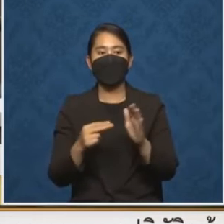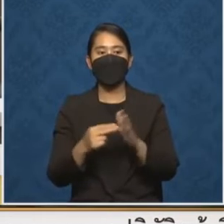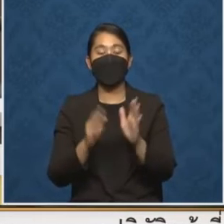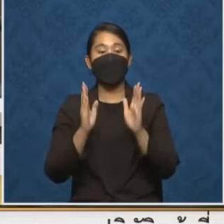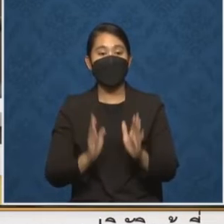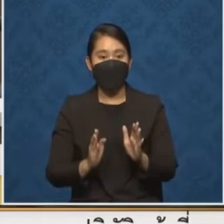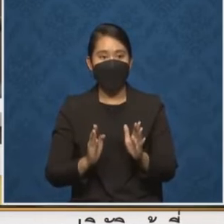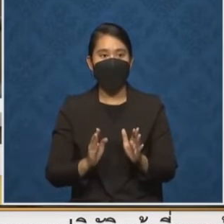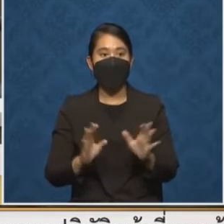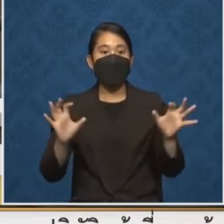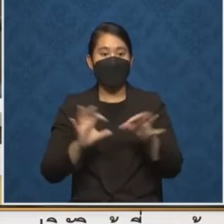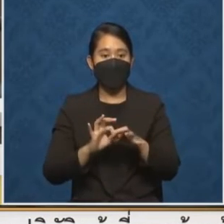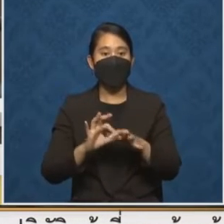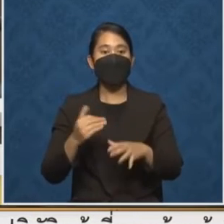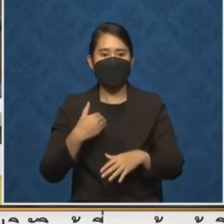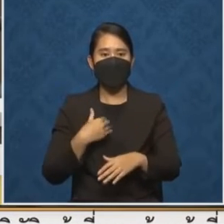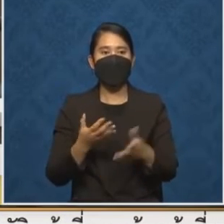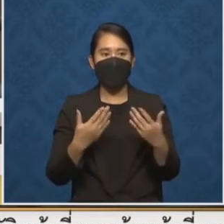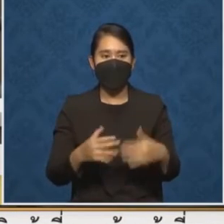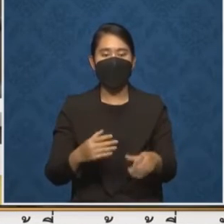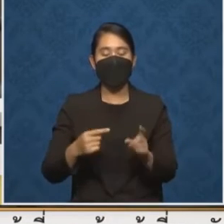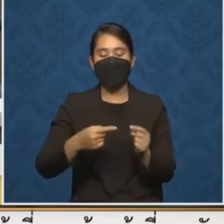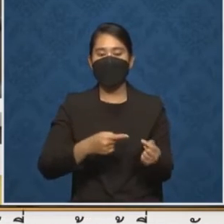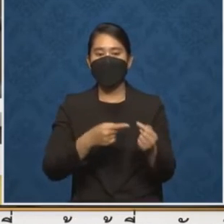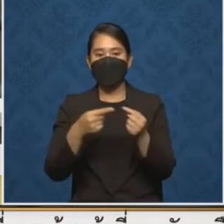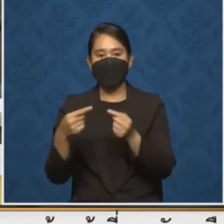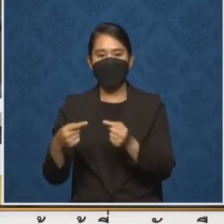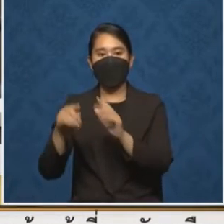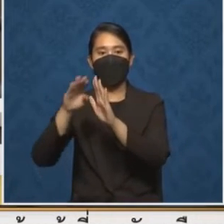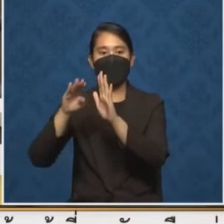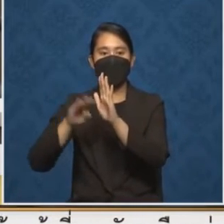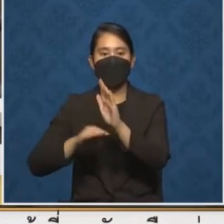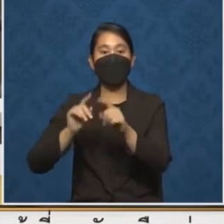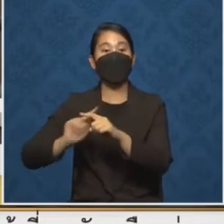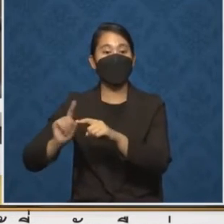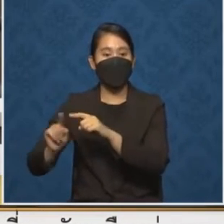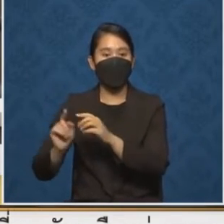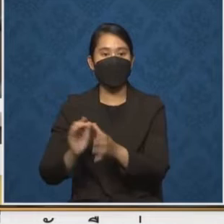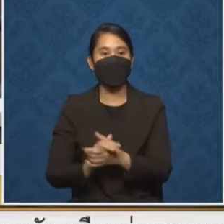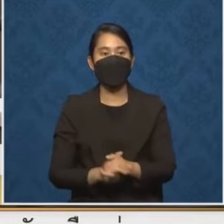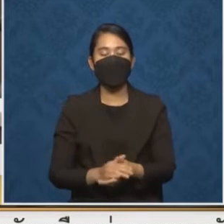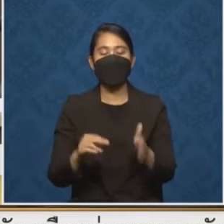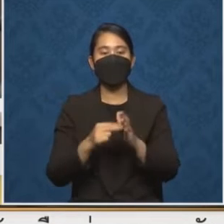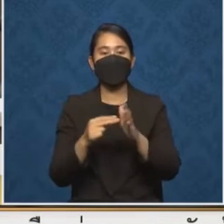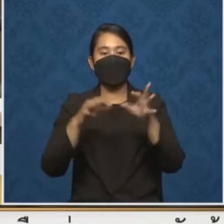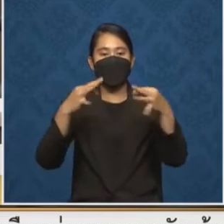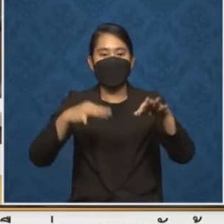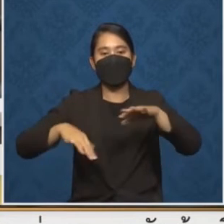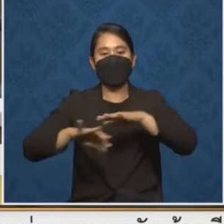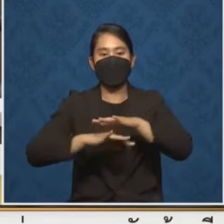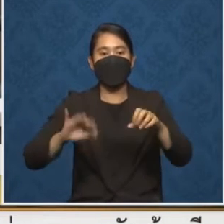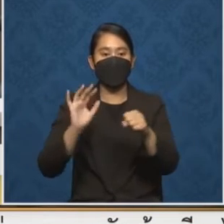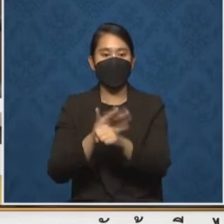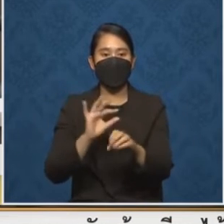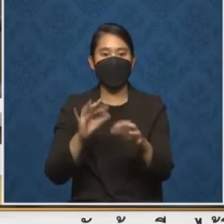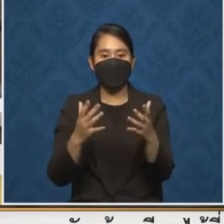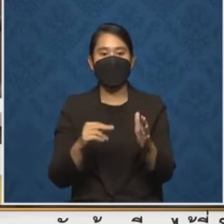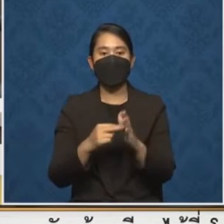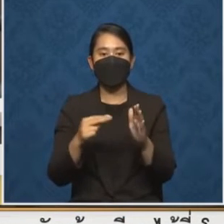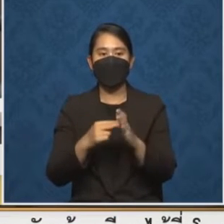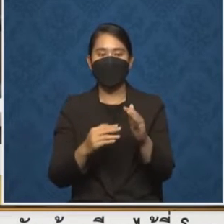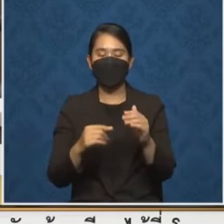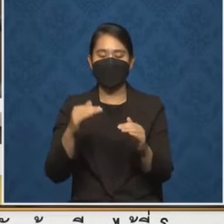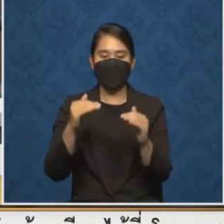volver street so by blueากห่วาข้เม plainมันทํใหเกิดความได้asy